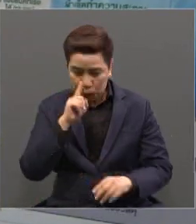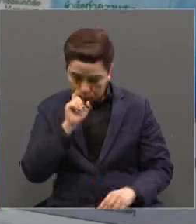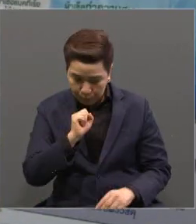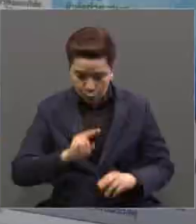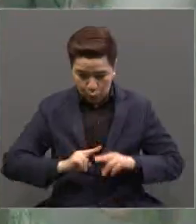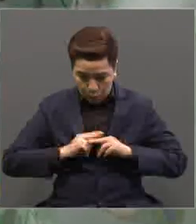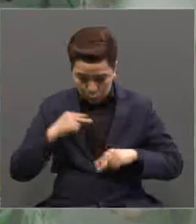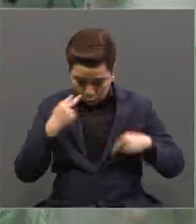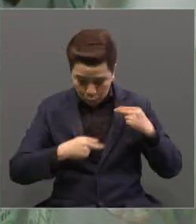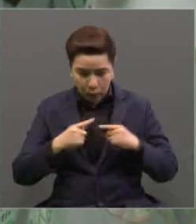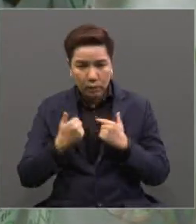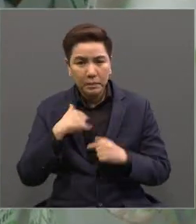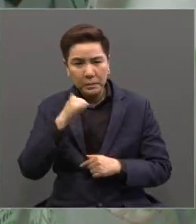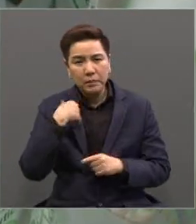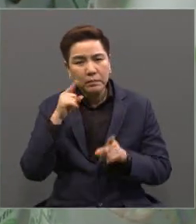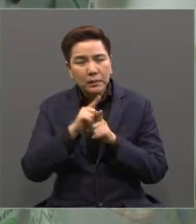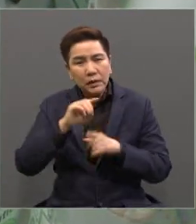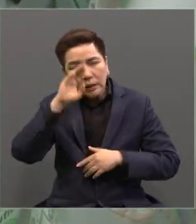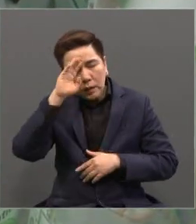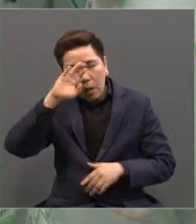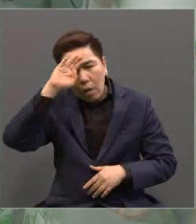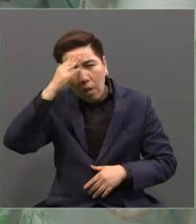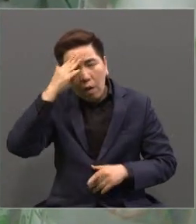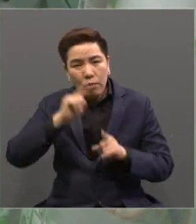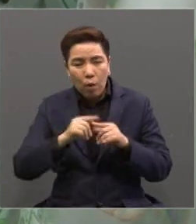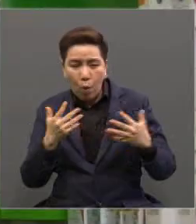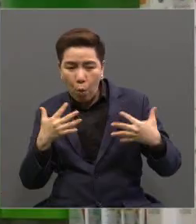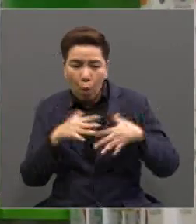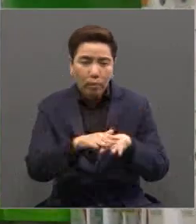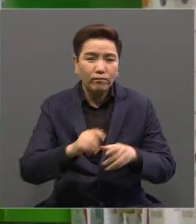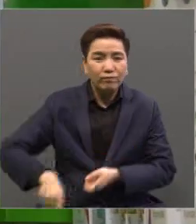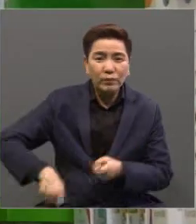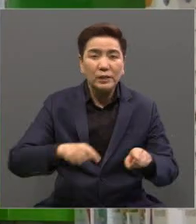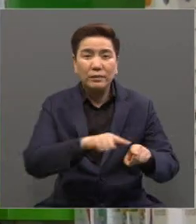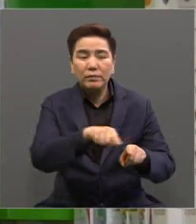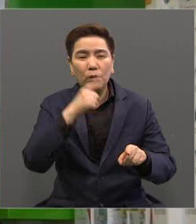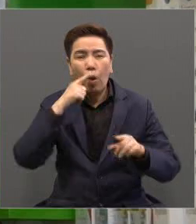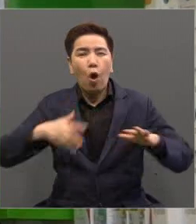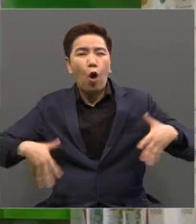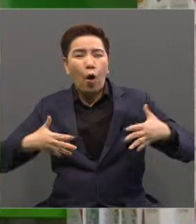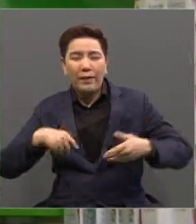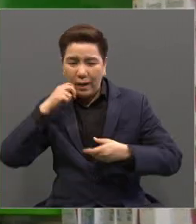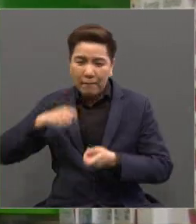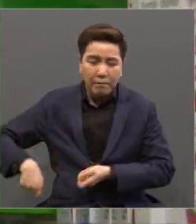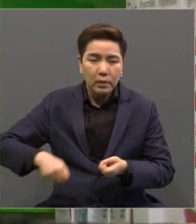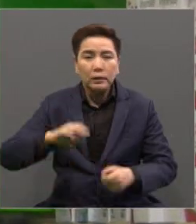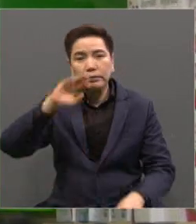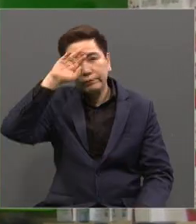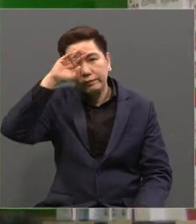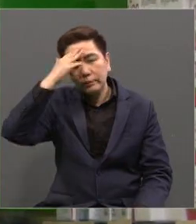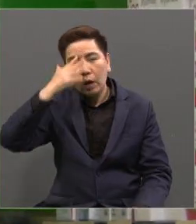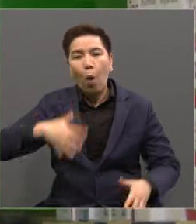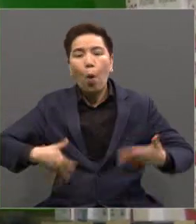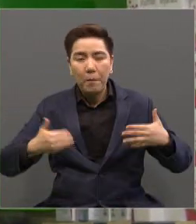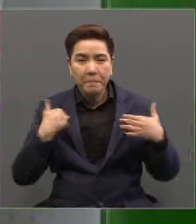อาการนะคะเพราะบางคนเนี่ยอาจจะมีอาการไข้จากการไปร่วมกิจกรรมสัตว์น้ำคืออากาศร้อนๆไปเล่นน้ำมันก็อาจจะเป็น